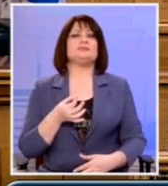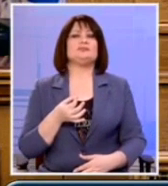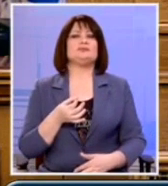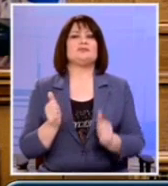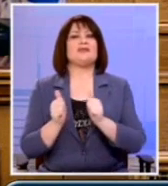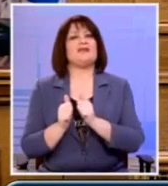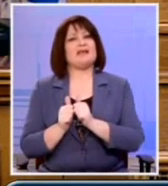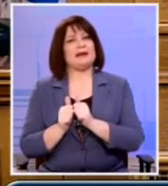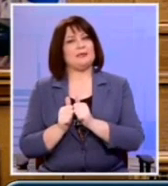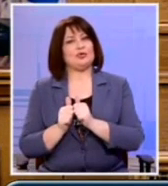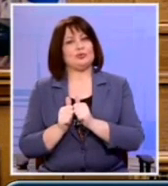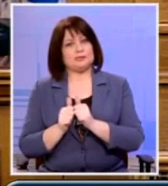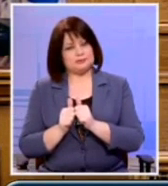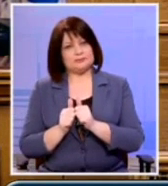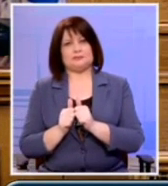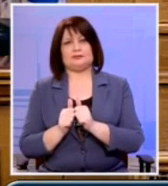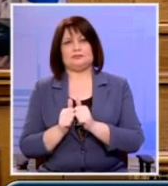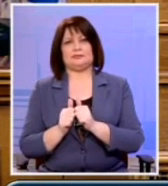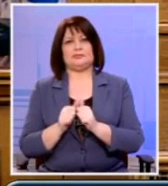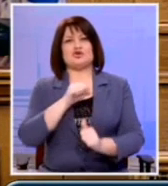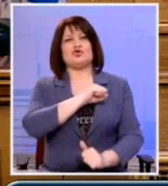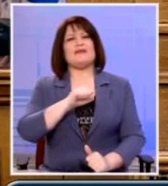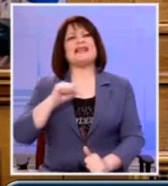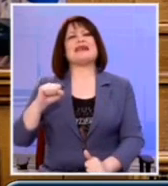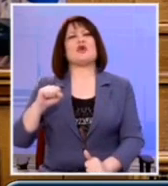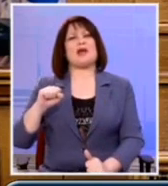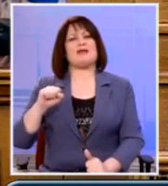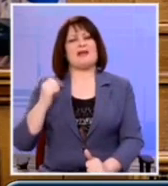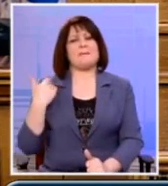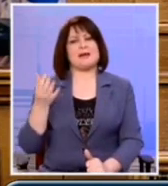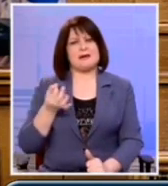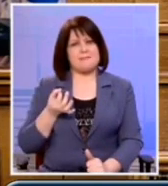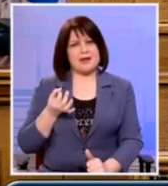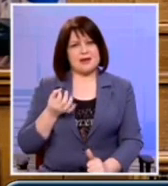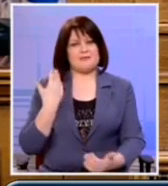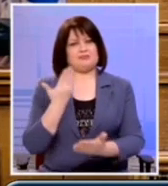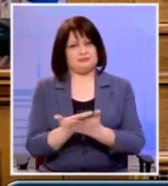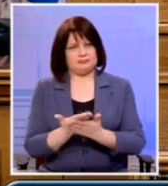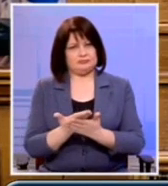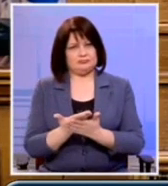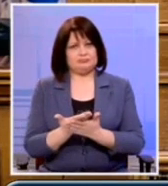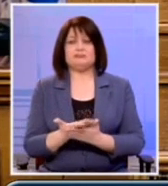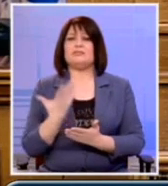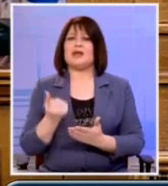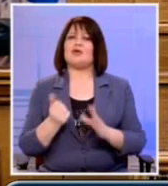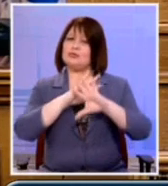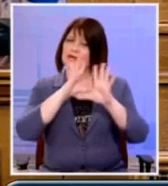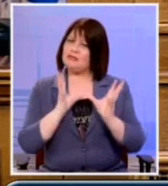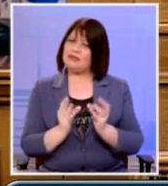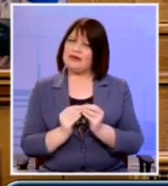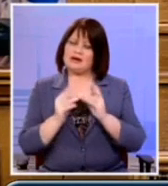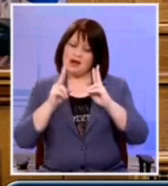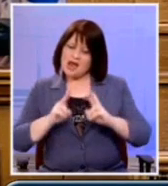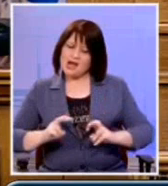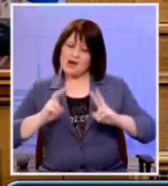φίλη μου η Σοφία Ισακοράφα, το αίτημα το να υπάρξει ένας πλήρης